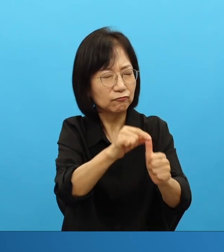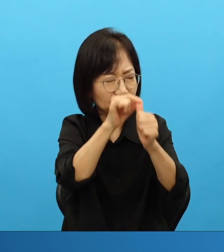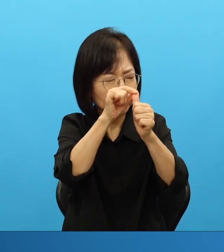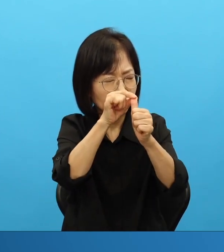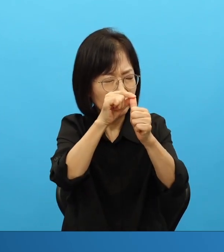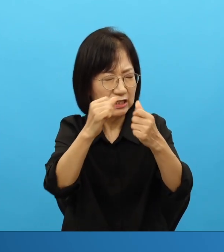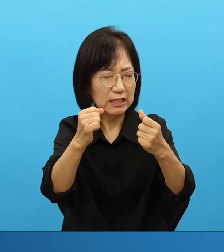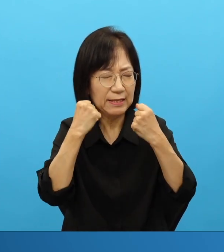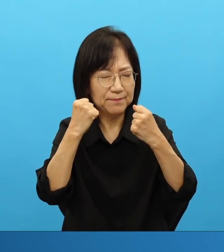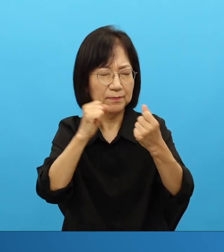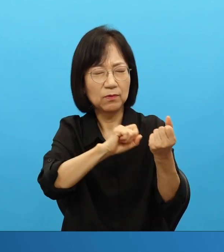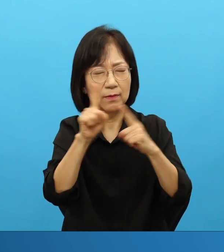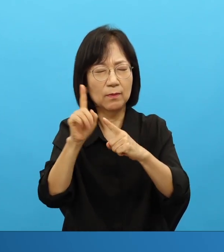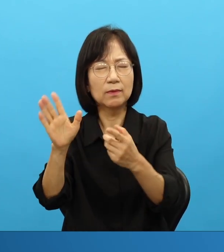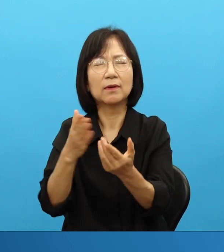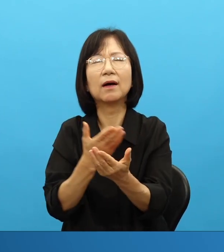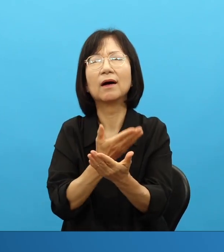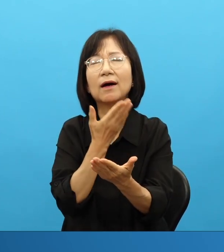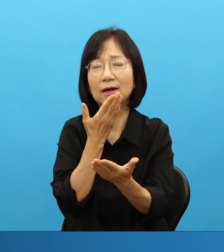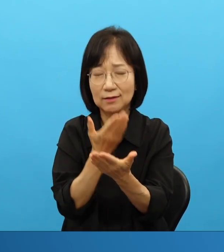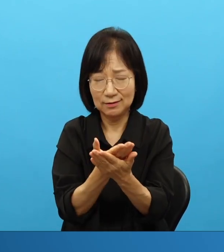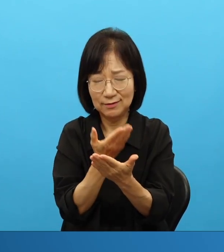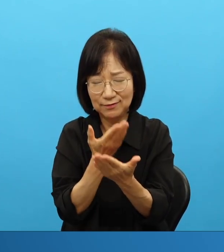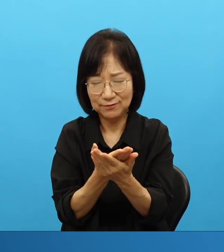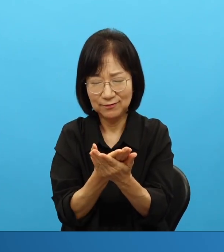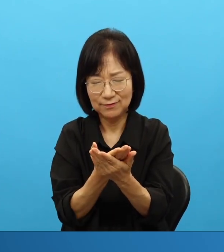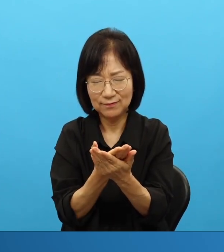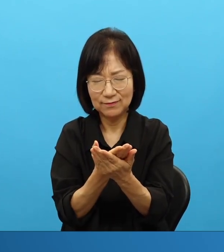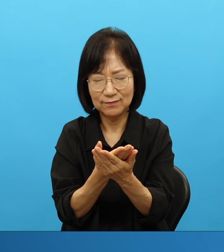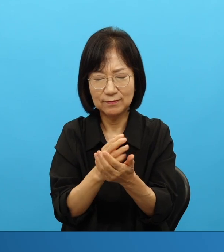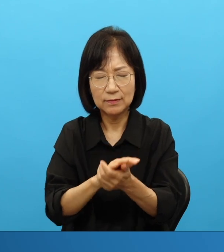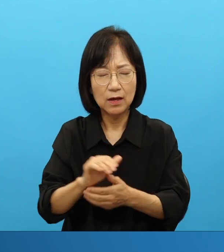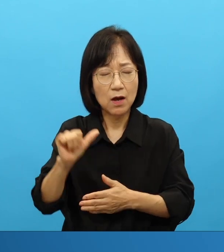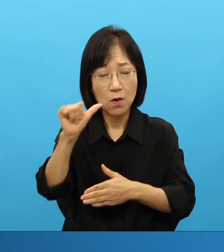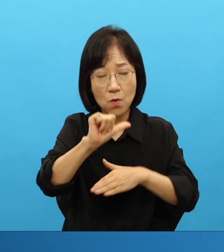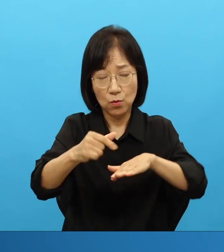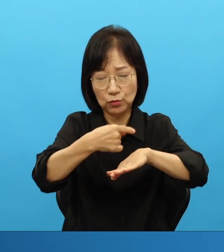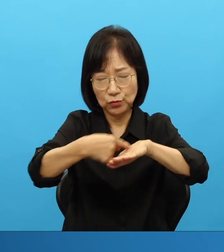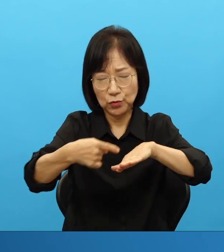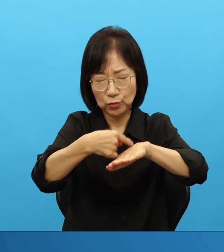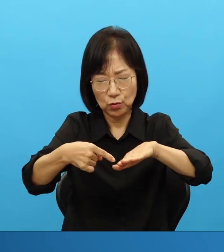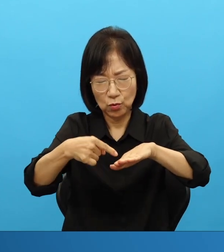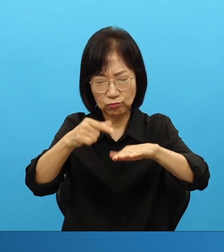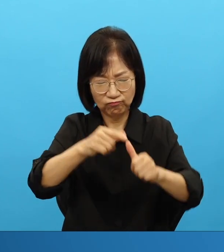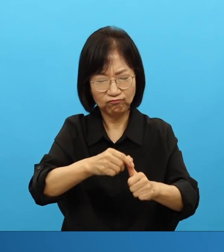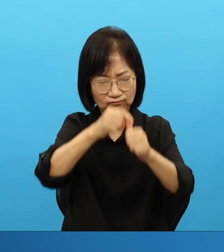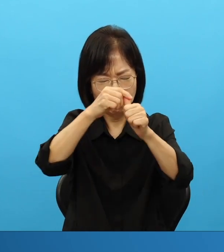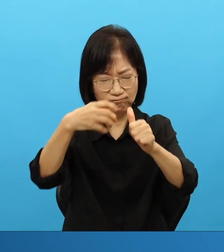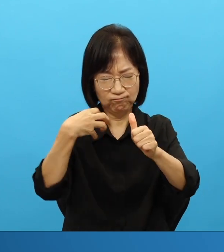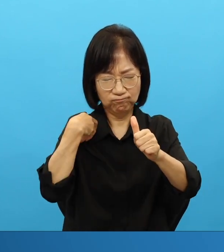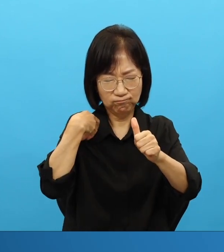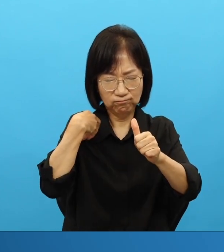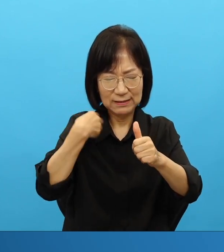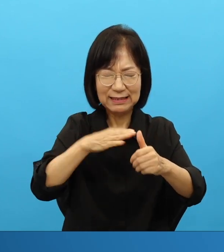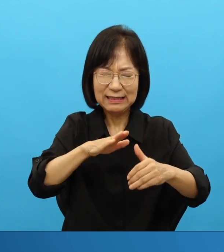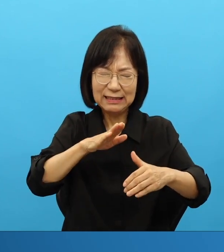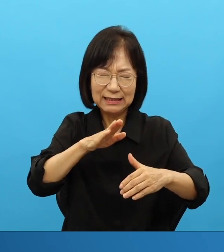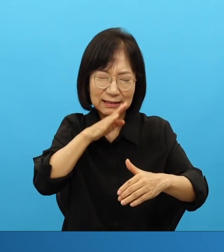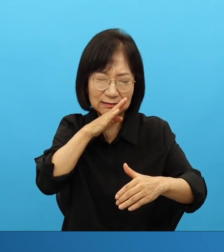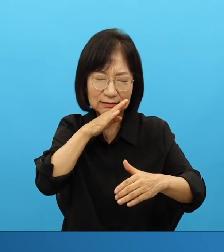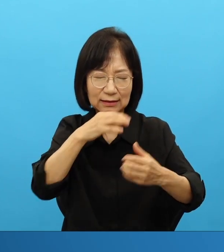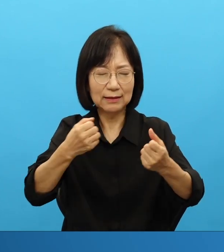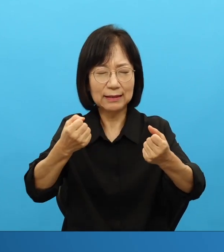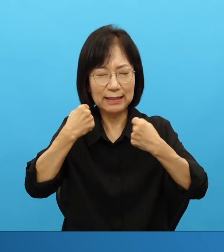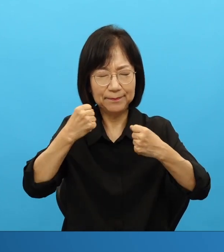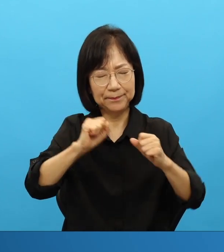also restore unto us a strength by which we can save the field? 5천 종족 살리는 실제적인 힘이 일어나게 해 Give 주옵소서. to us